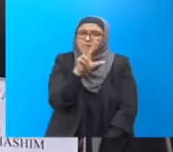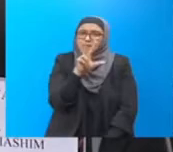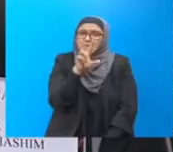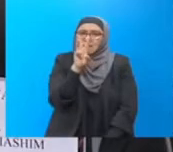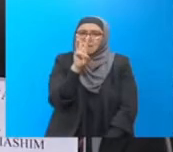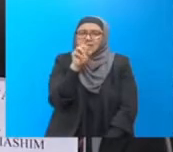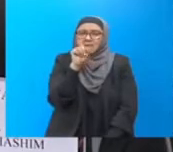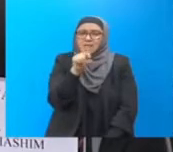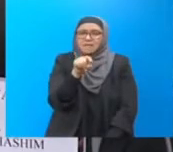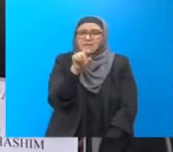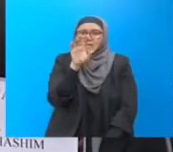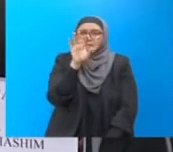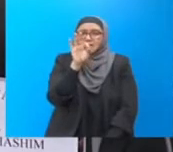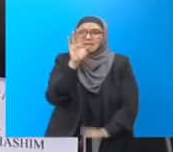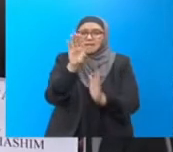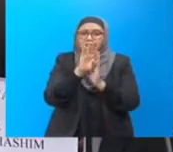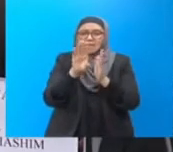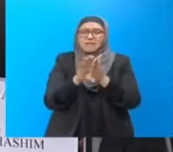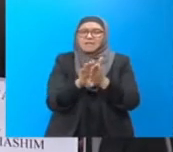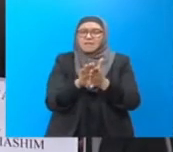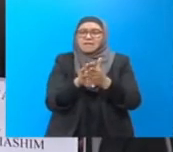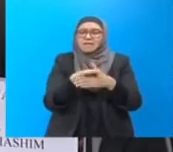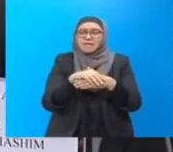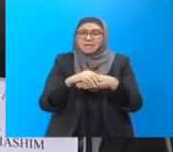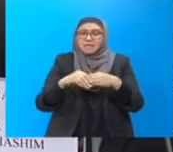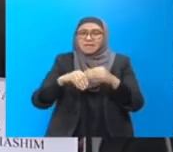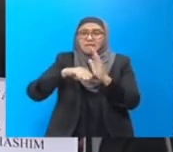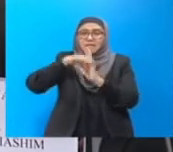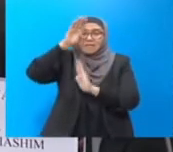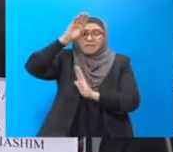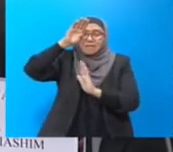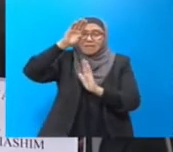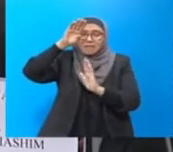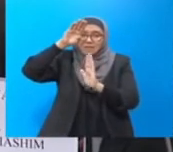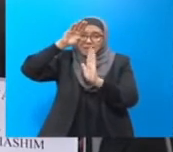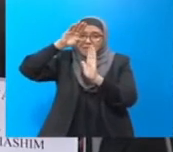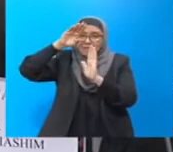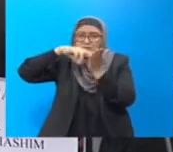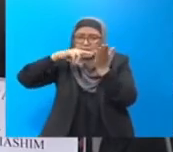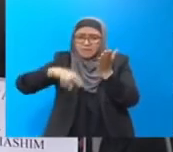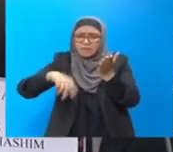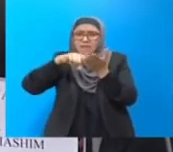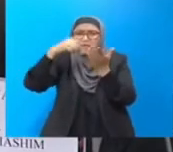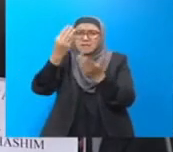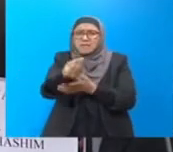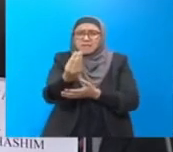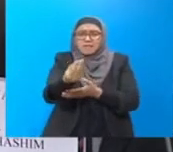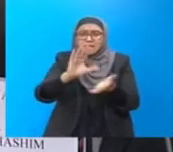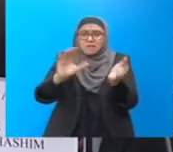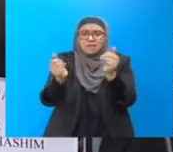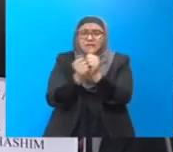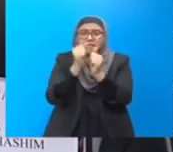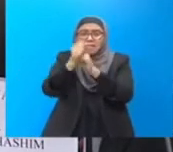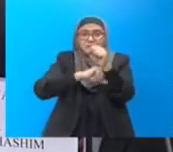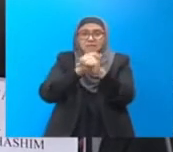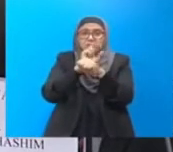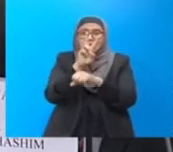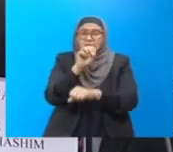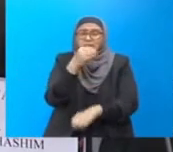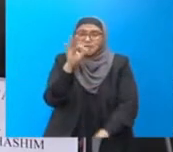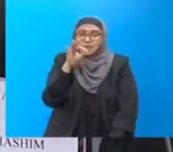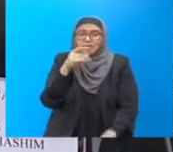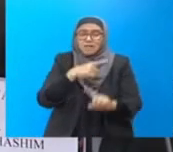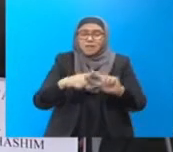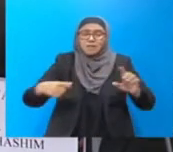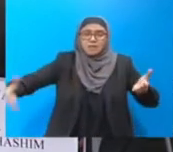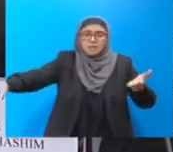236 populer 9 lebih rendah berbanding tahun 2009 belas namun